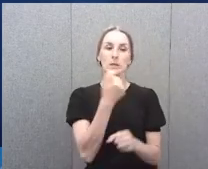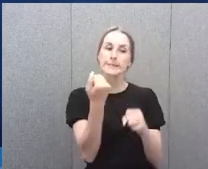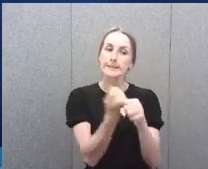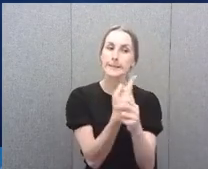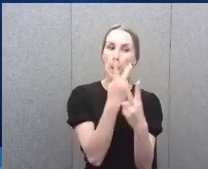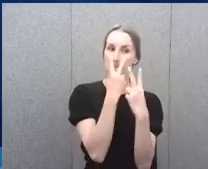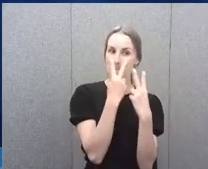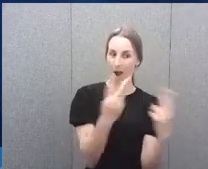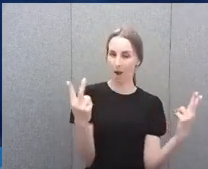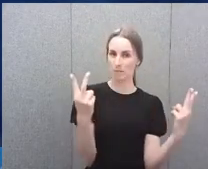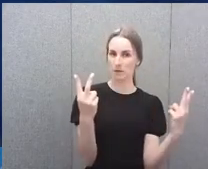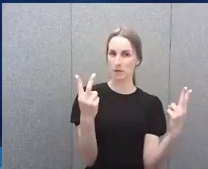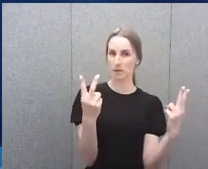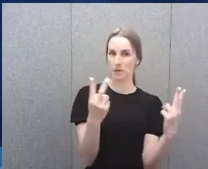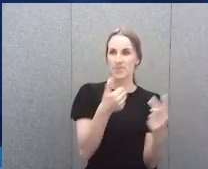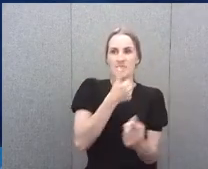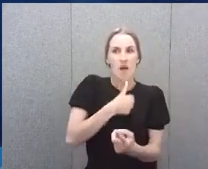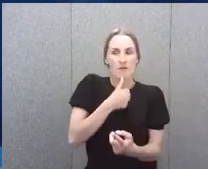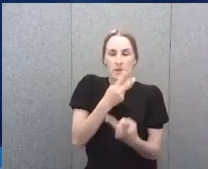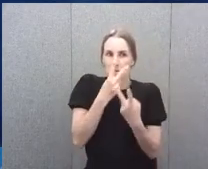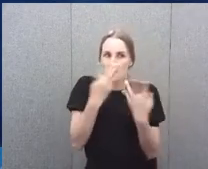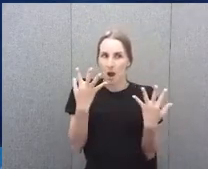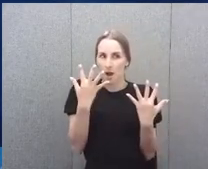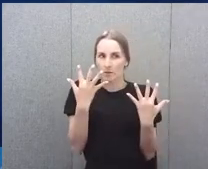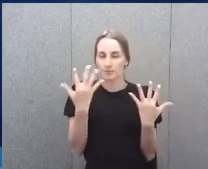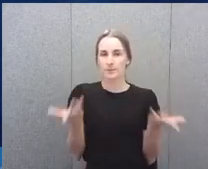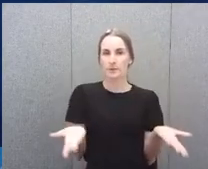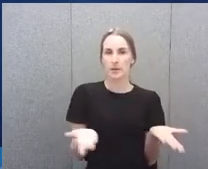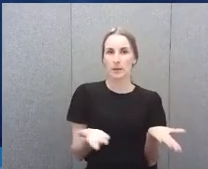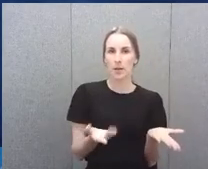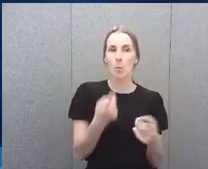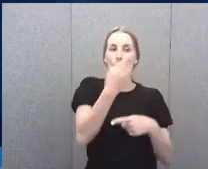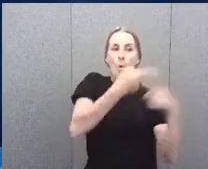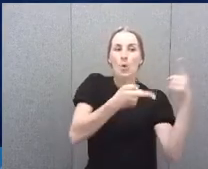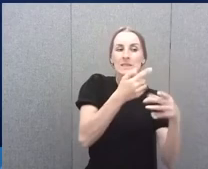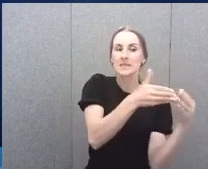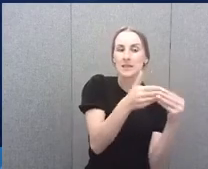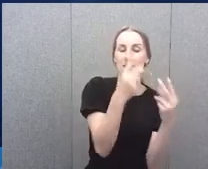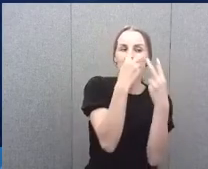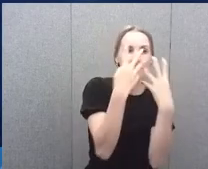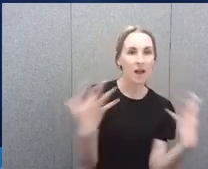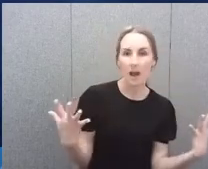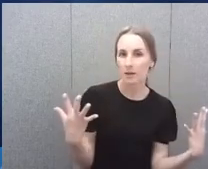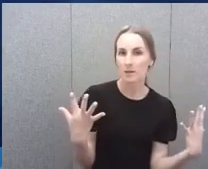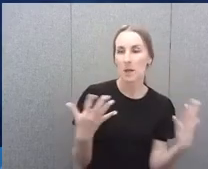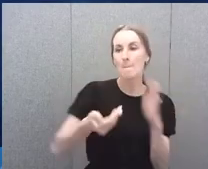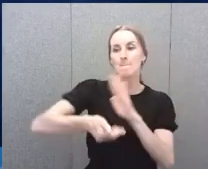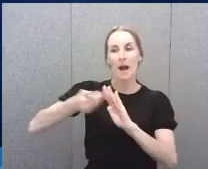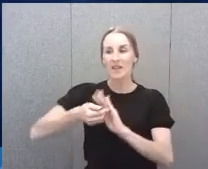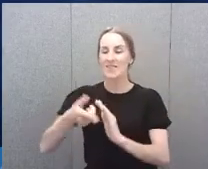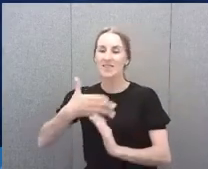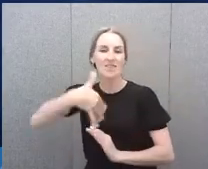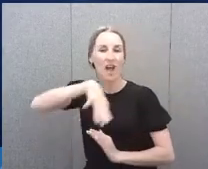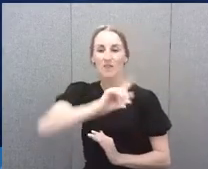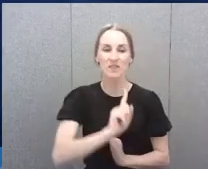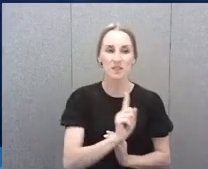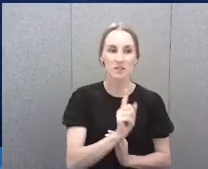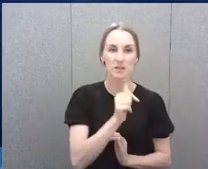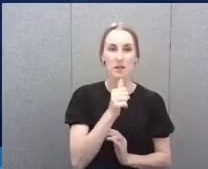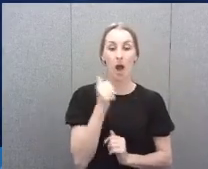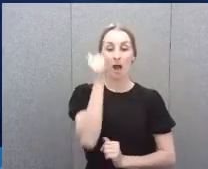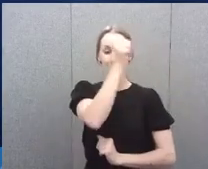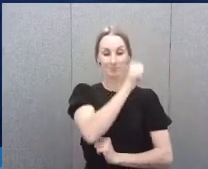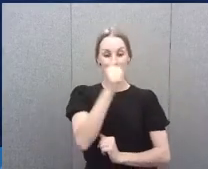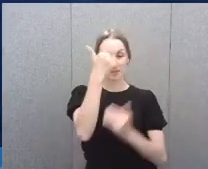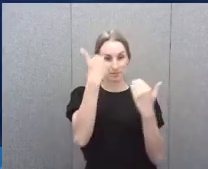которые говорят, что нужно заметить, что вот не всегда видят политические лидеры женщин, не все приглашают женщин.